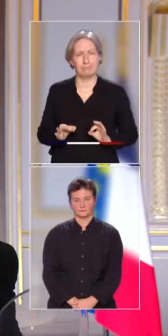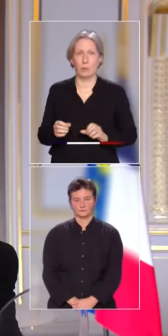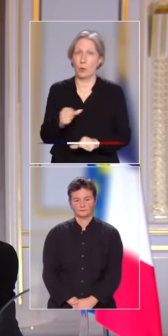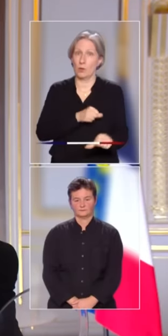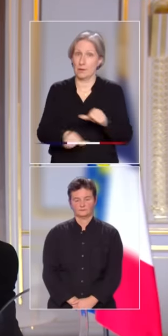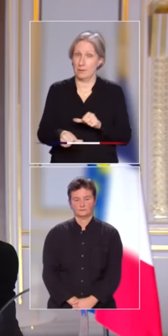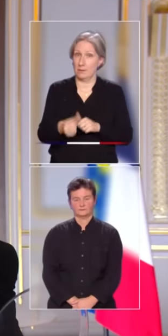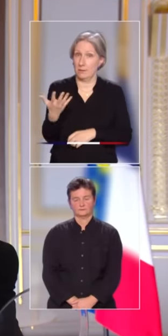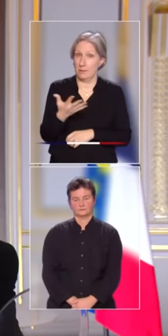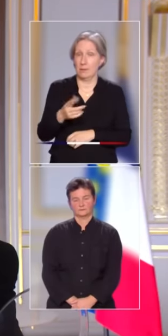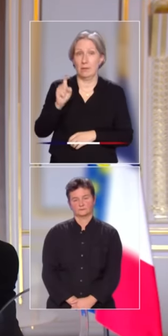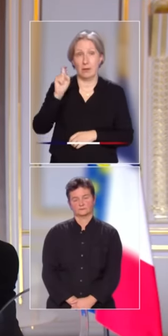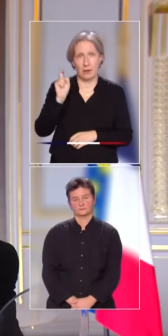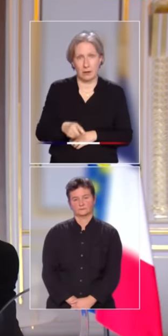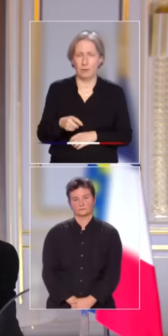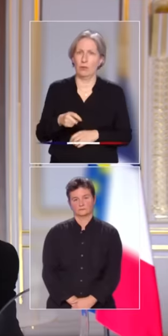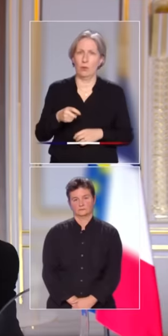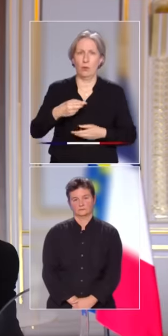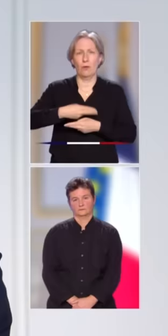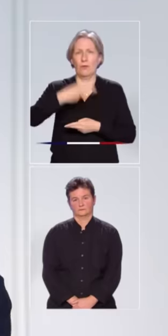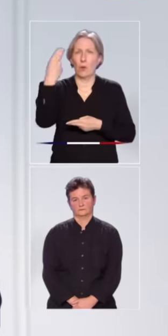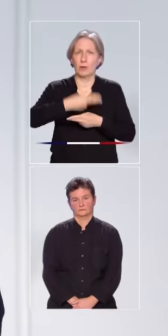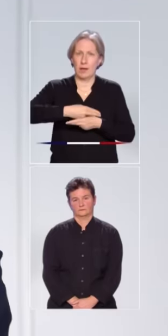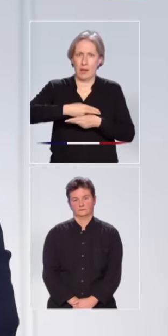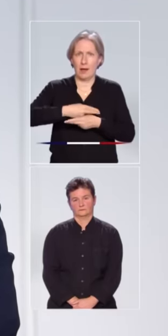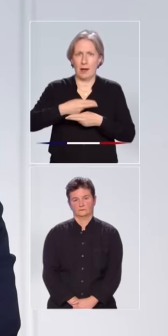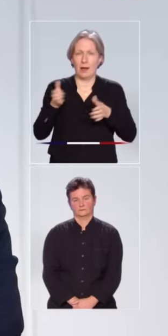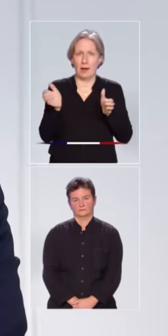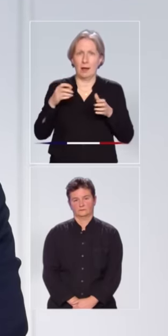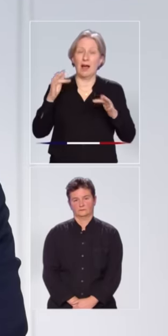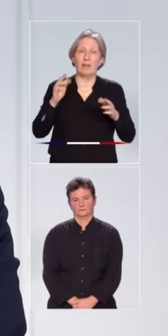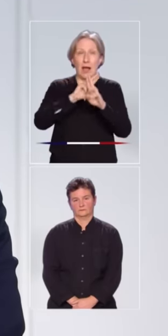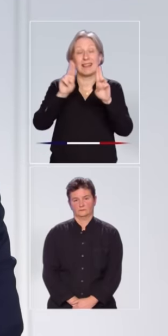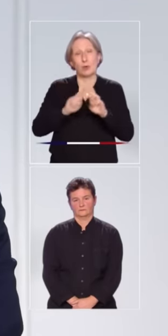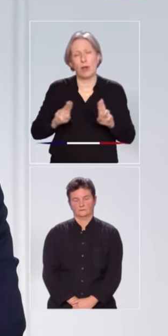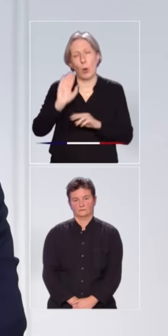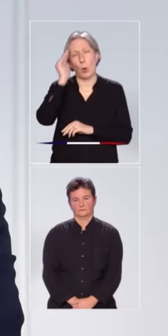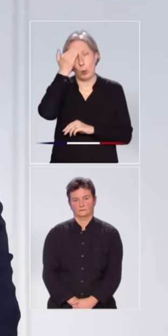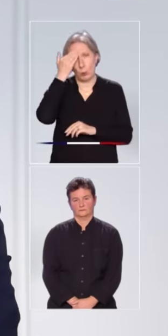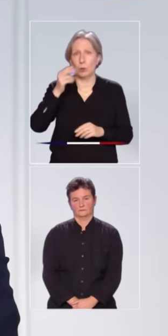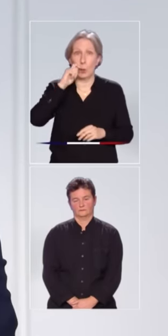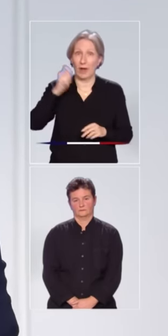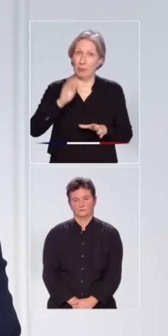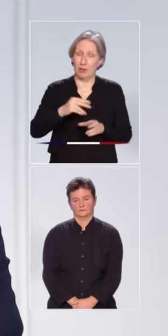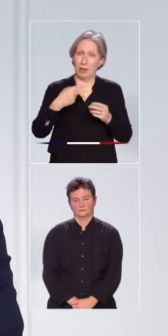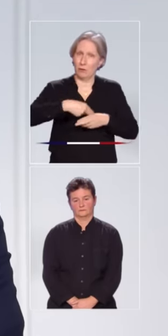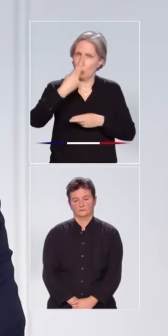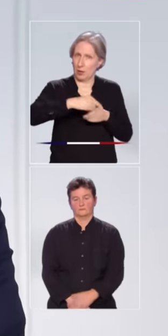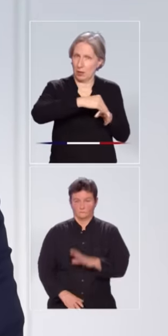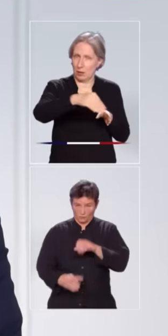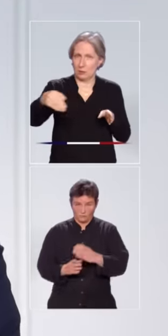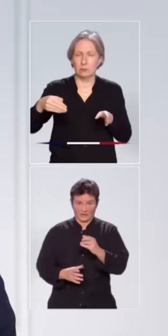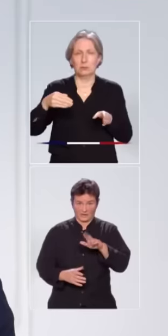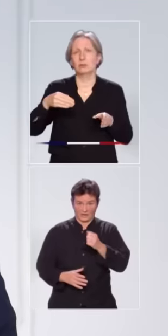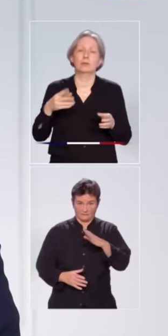une souveraineté et un retour aux frontières internationalement reconnues de l'Ukraine. Et, y compris la Crimée. Mais ce